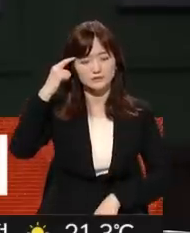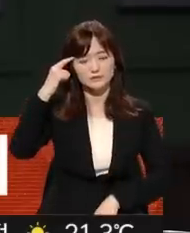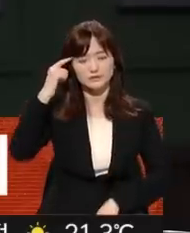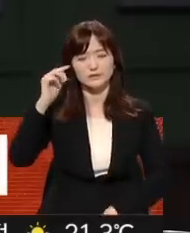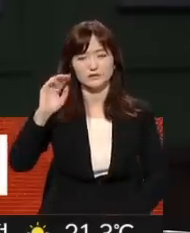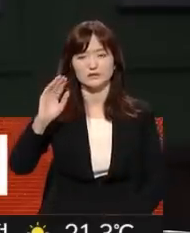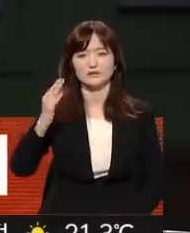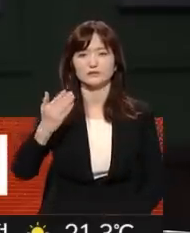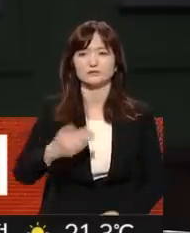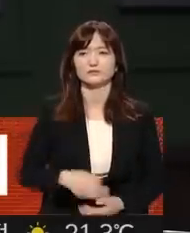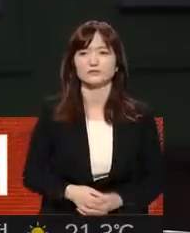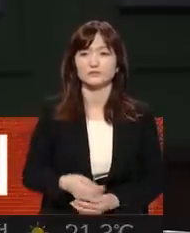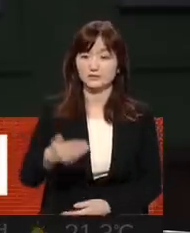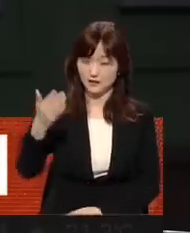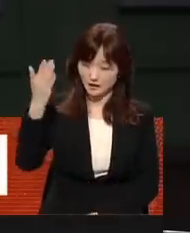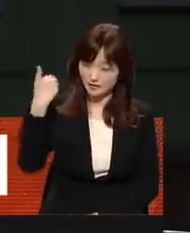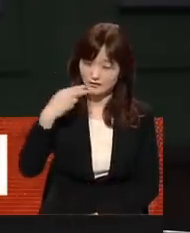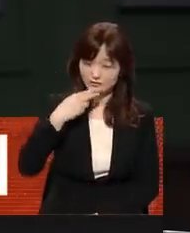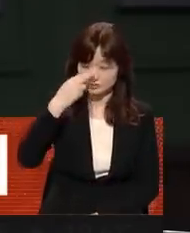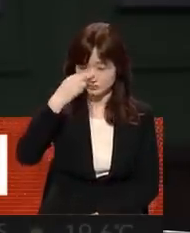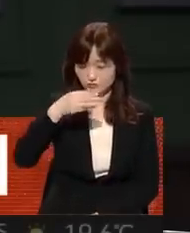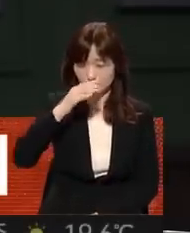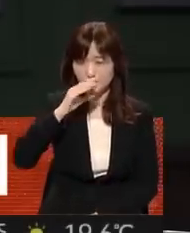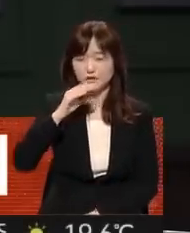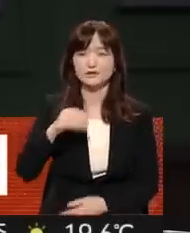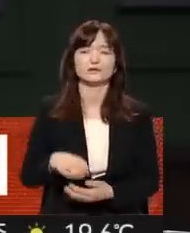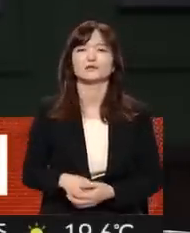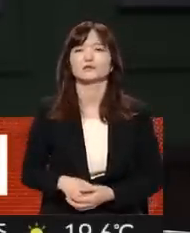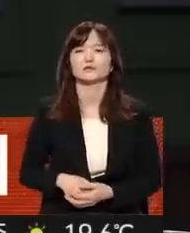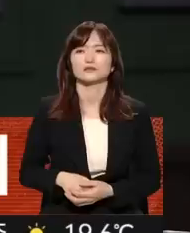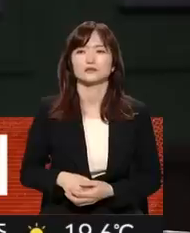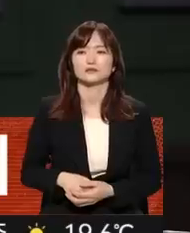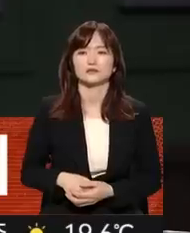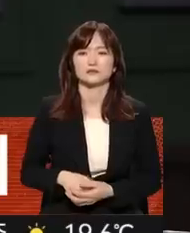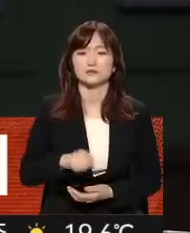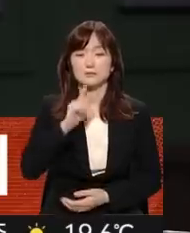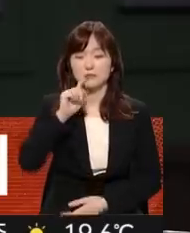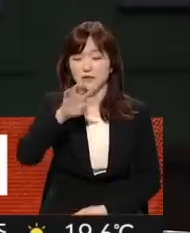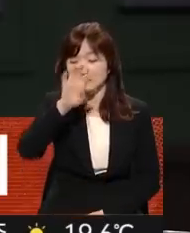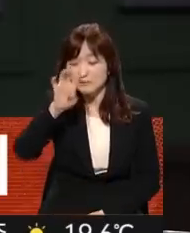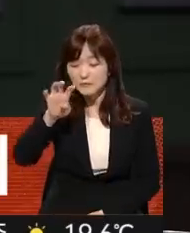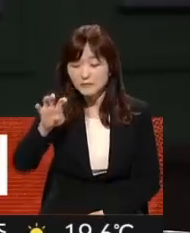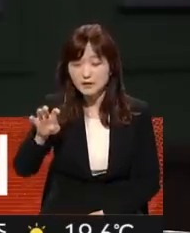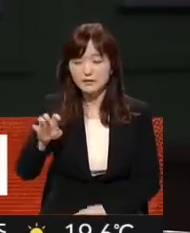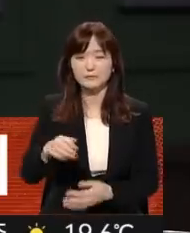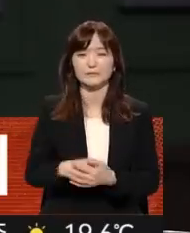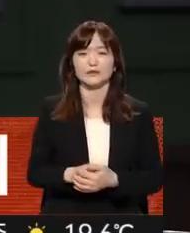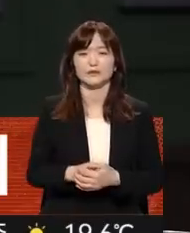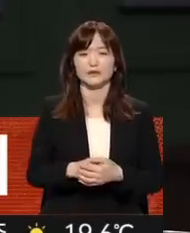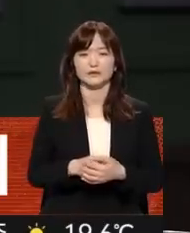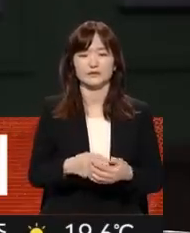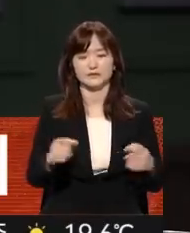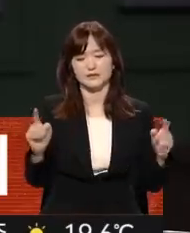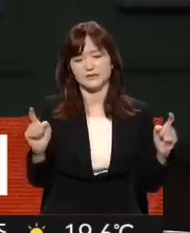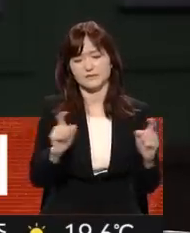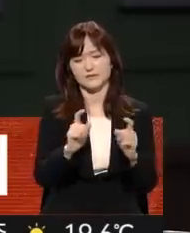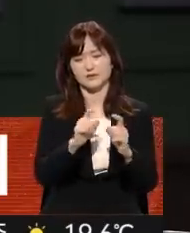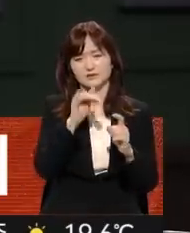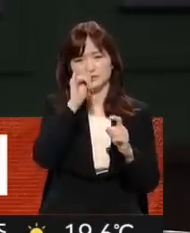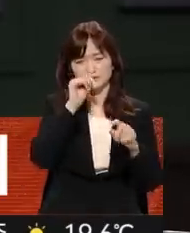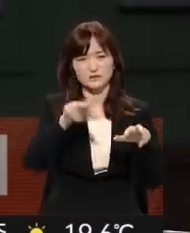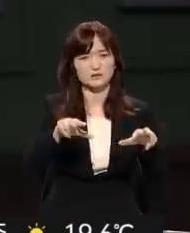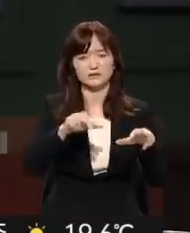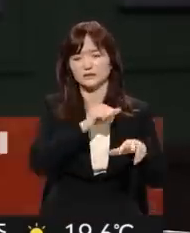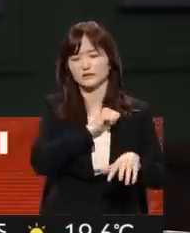하고요. 옛날에는 그래도 술주정을 하면은 버티고 같이 맞서 싸울 수라도 있었는데 이제는 정말 버틸 힘도 없다고 어쩌면 좋냐면서